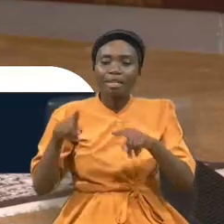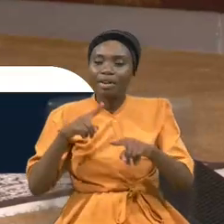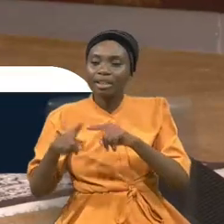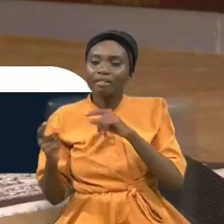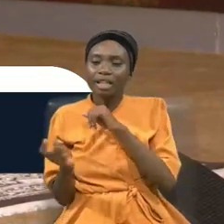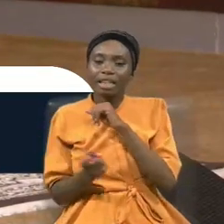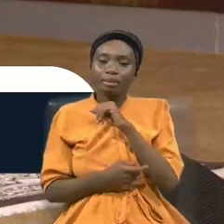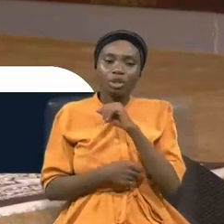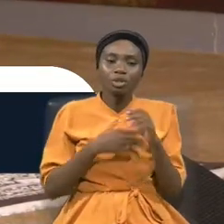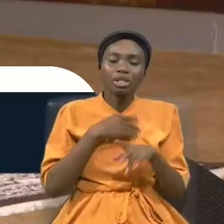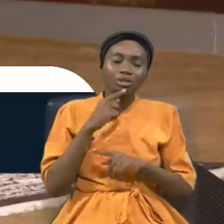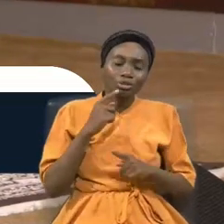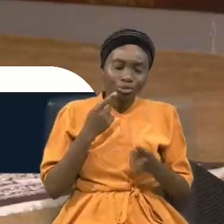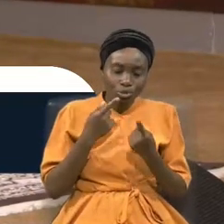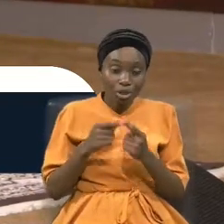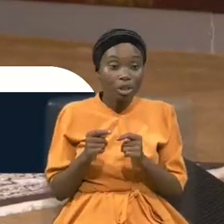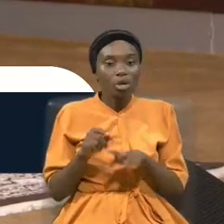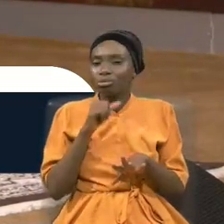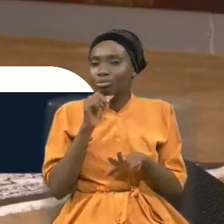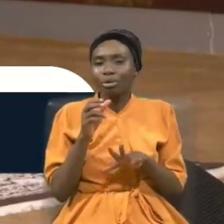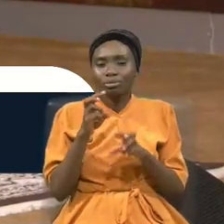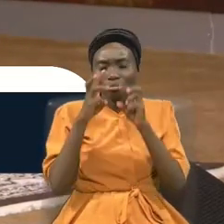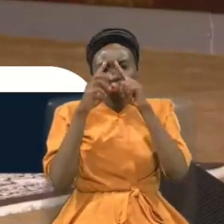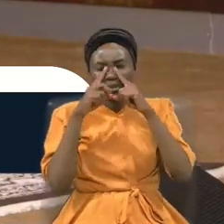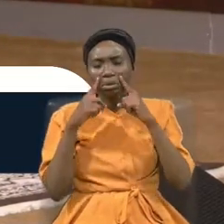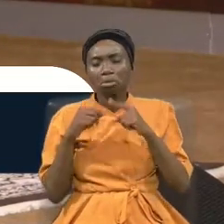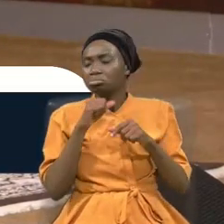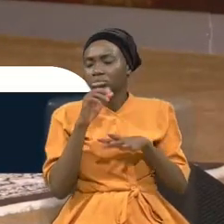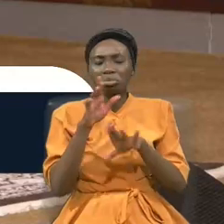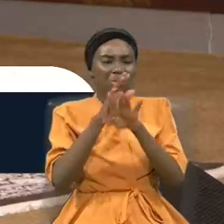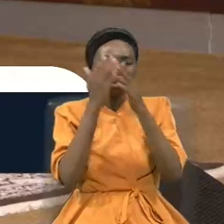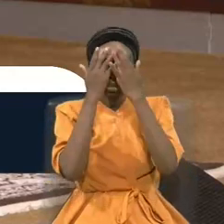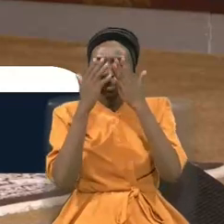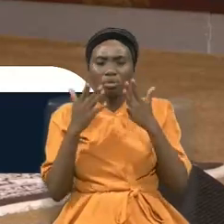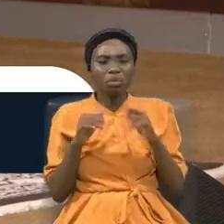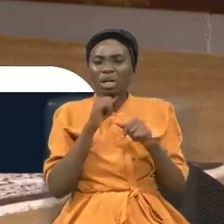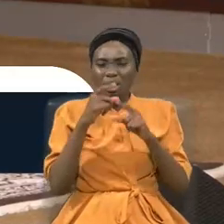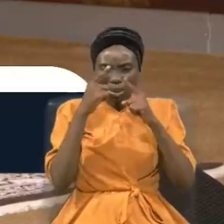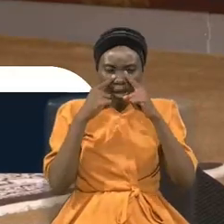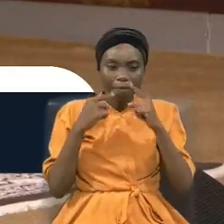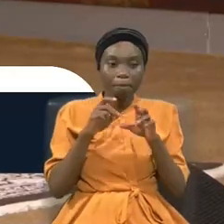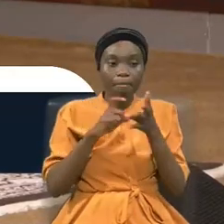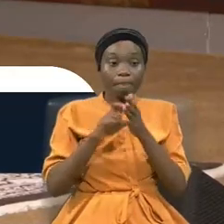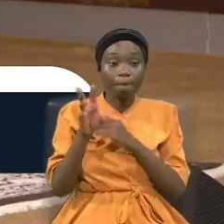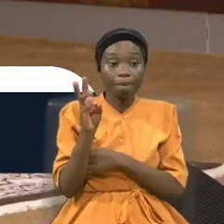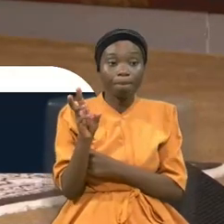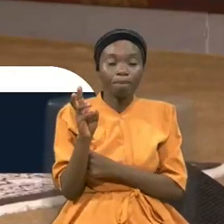auxquelles vous pouvez être exposés. Faut pas vous attrister, faut pas pleurer. Verset